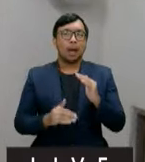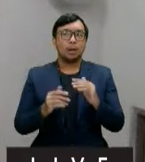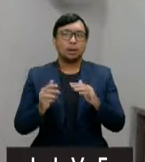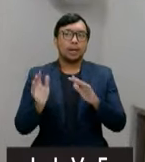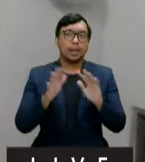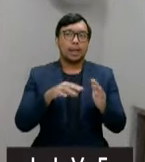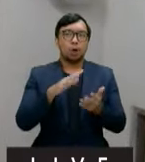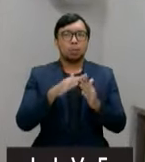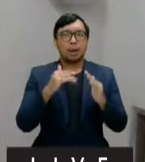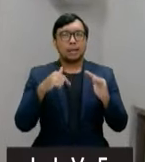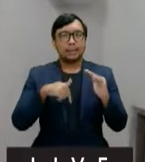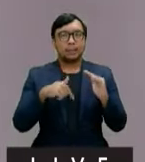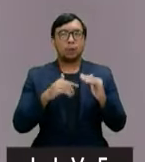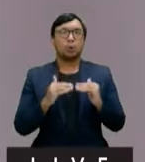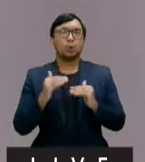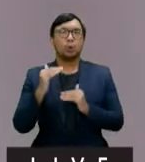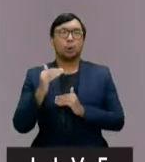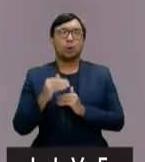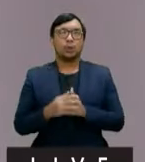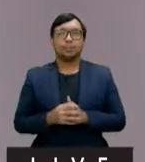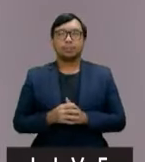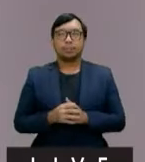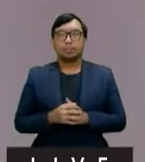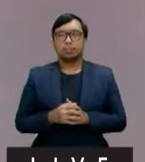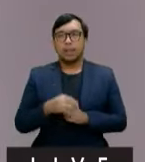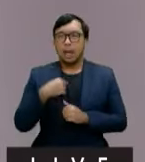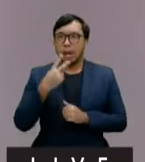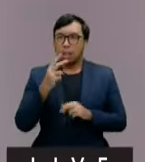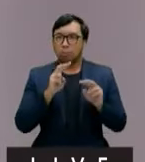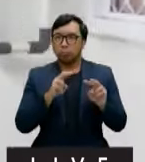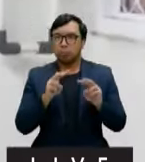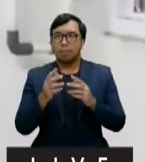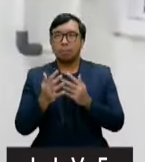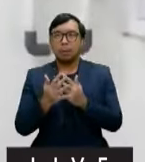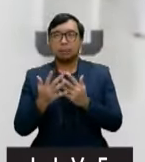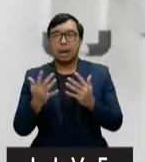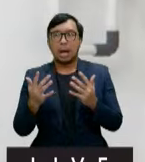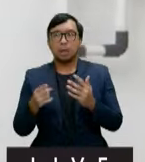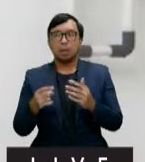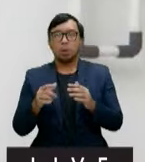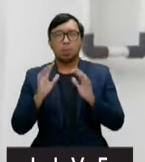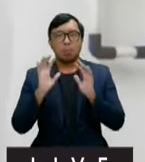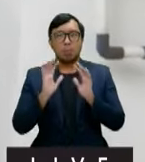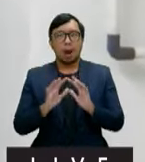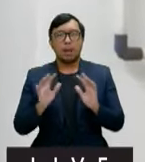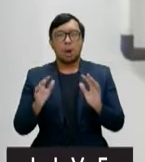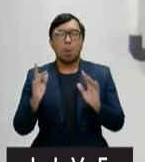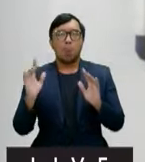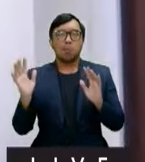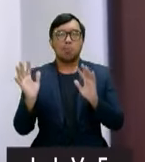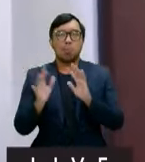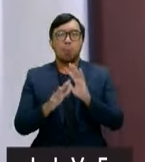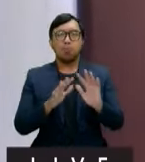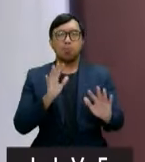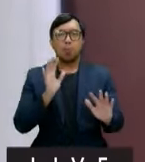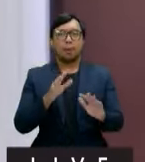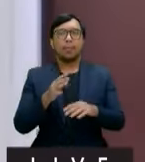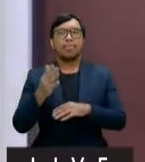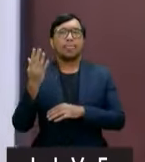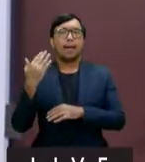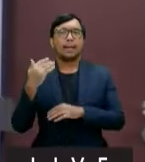sehingga tadi juga kami melihat animo dari masyarakat begitu banyak ya. Tapi sekarang